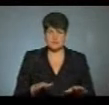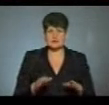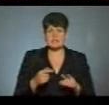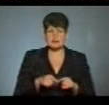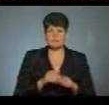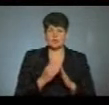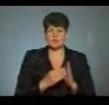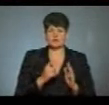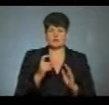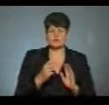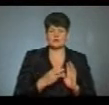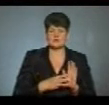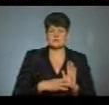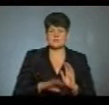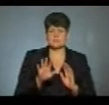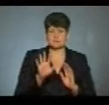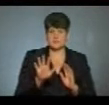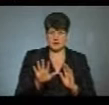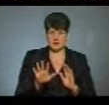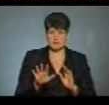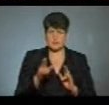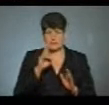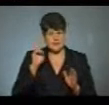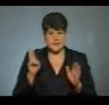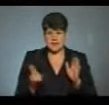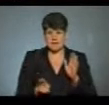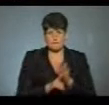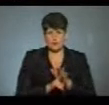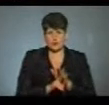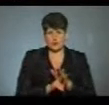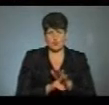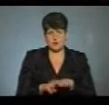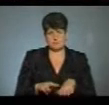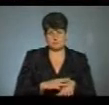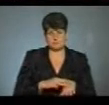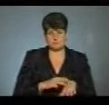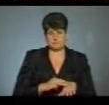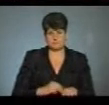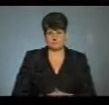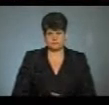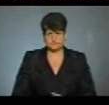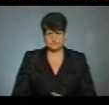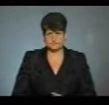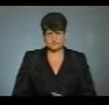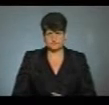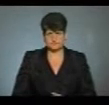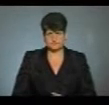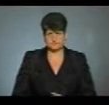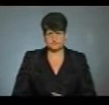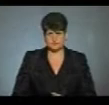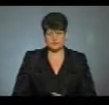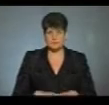протокол за статтею 185 здійснення непокори законному розпорядженню або вимозі поліцейського.